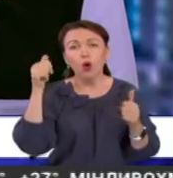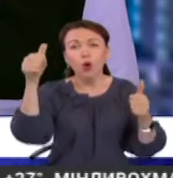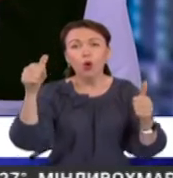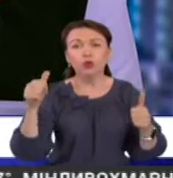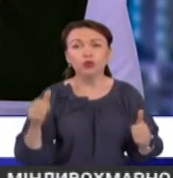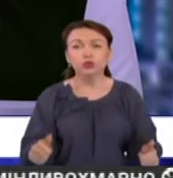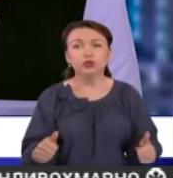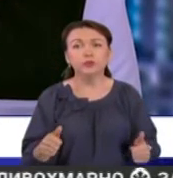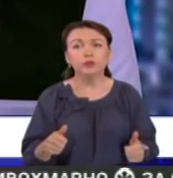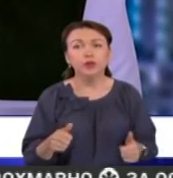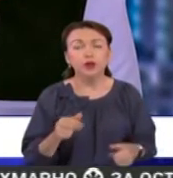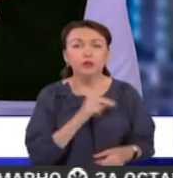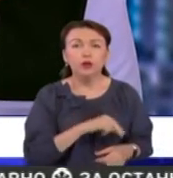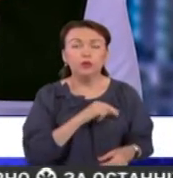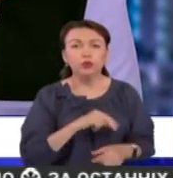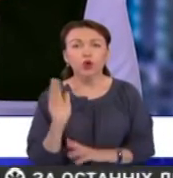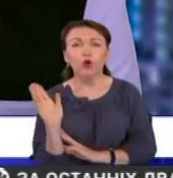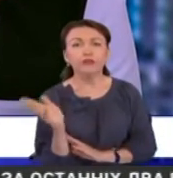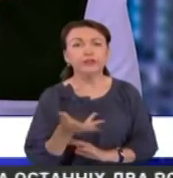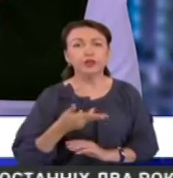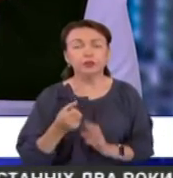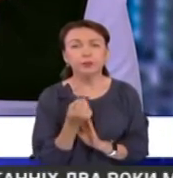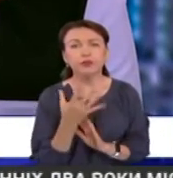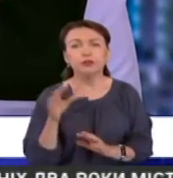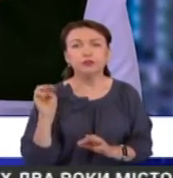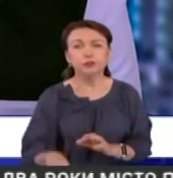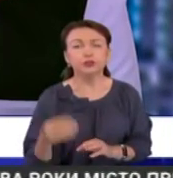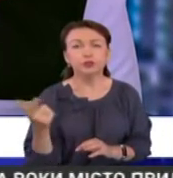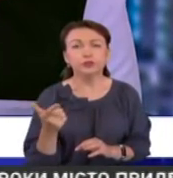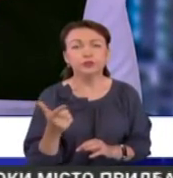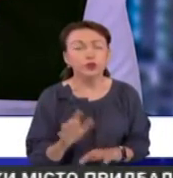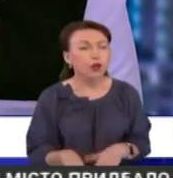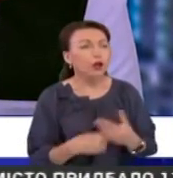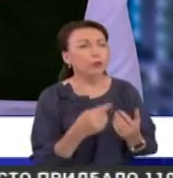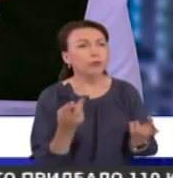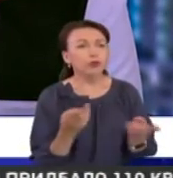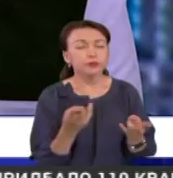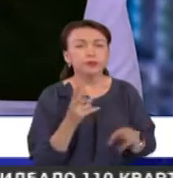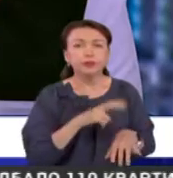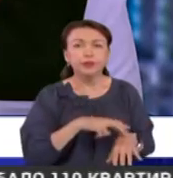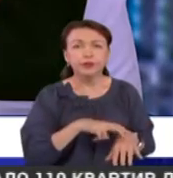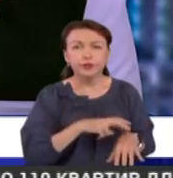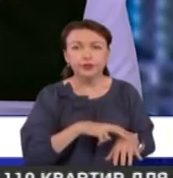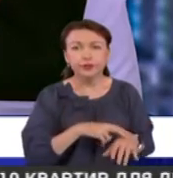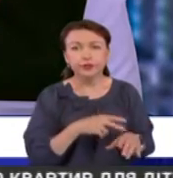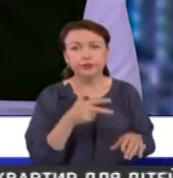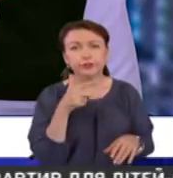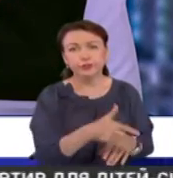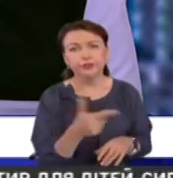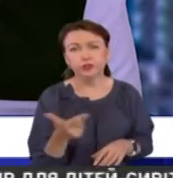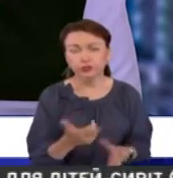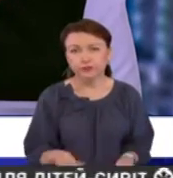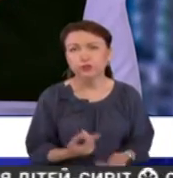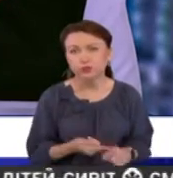потрібен офіціант і його зарплата буде становити 15 тисяч гривень, і потрібен лікар загальної практики, його зарплата зарплата буде на 3 тисячі